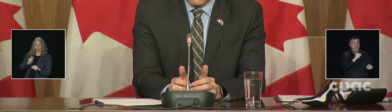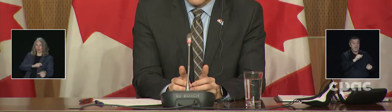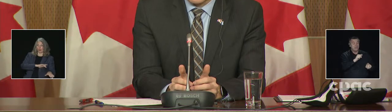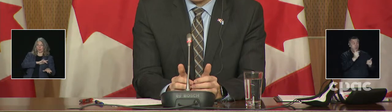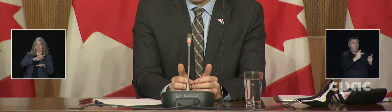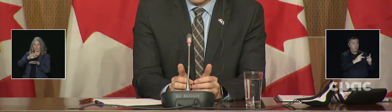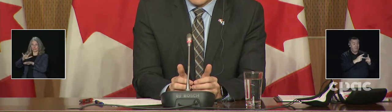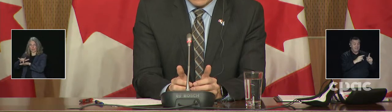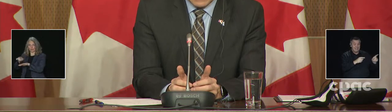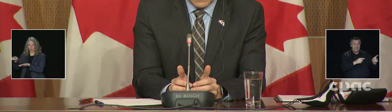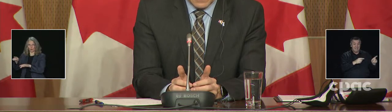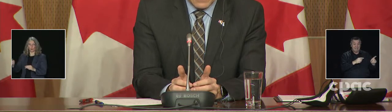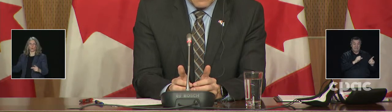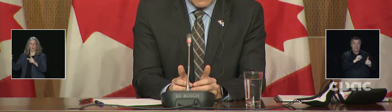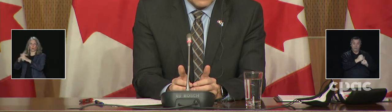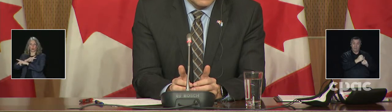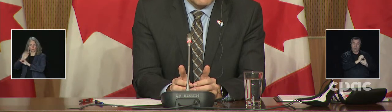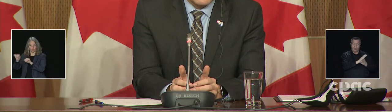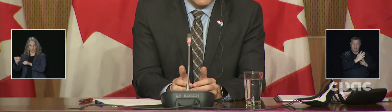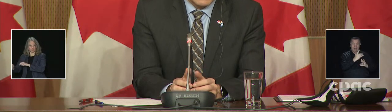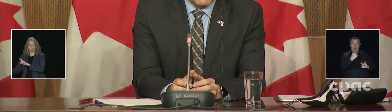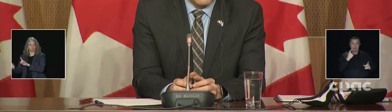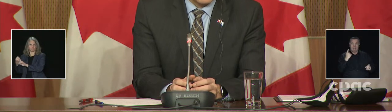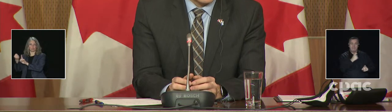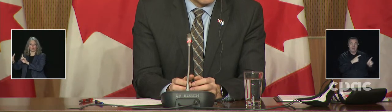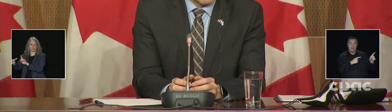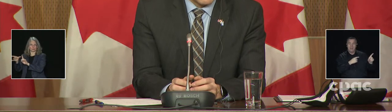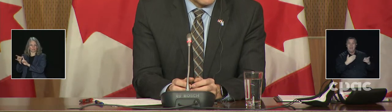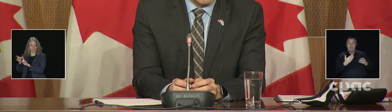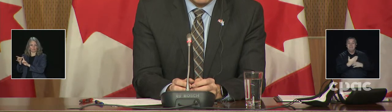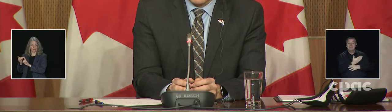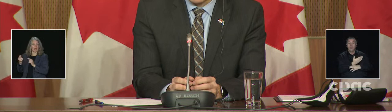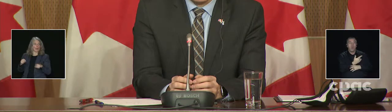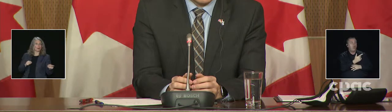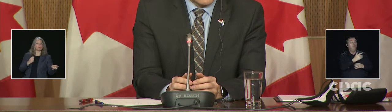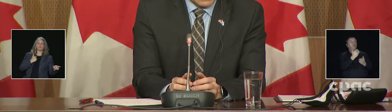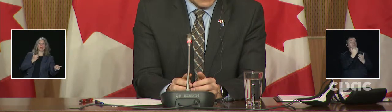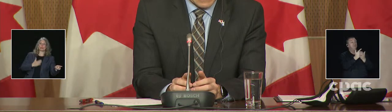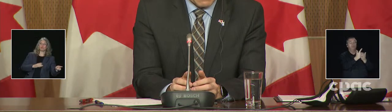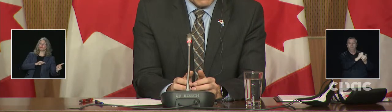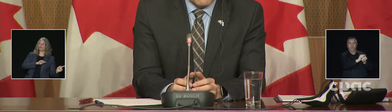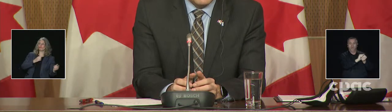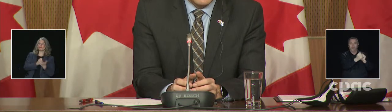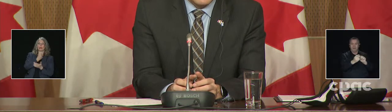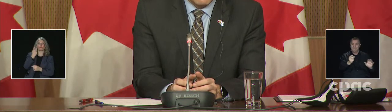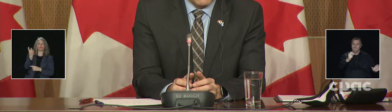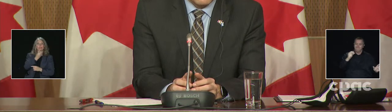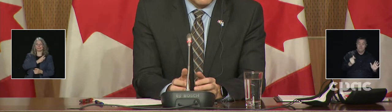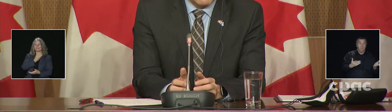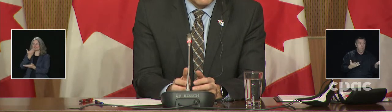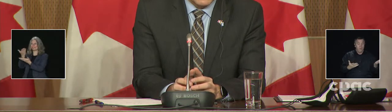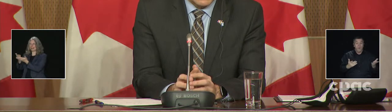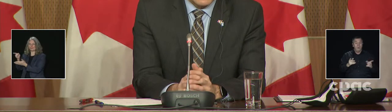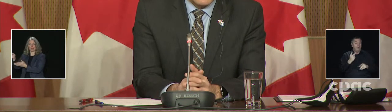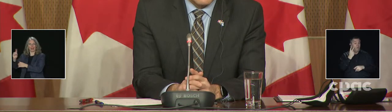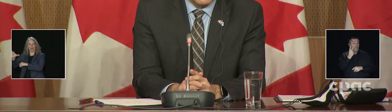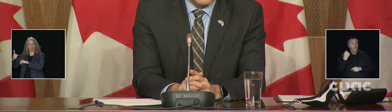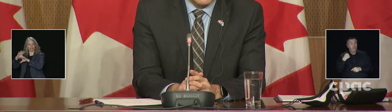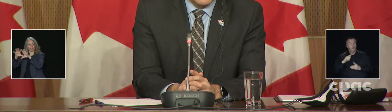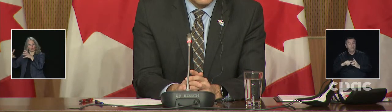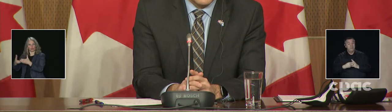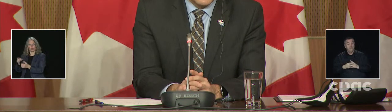dans des circonstances très difficiles, puisque les mesures des autres pays peuvent changer très rapidement. Et on l'a vu au début de